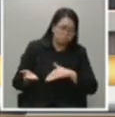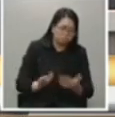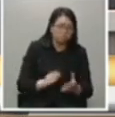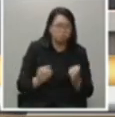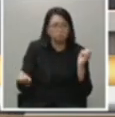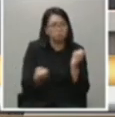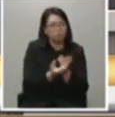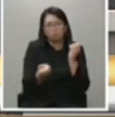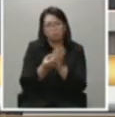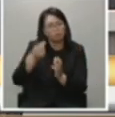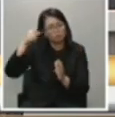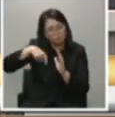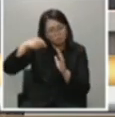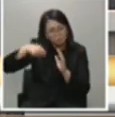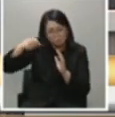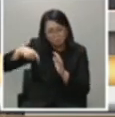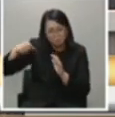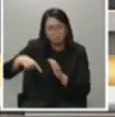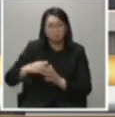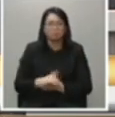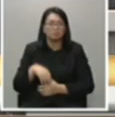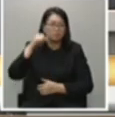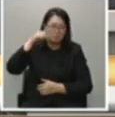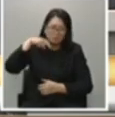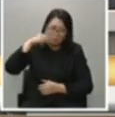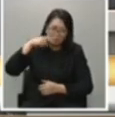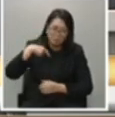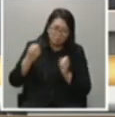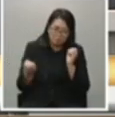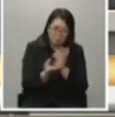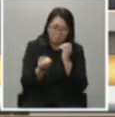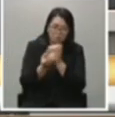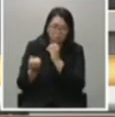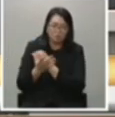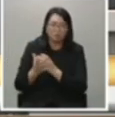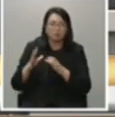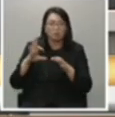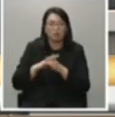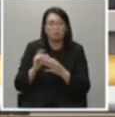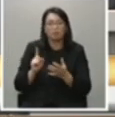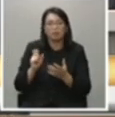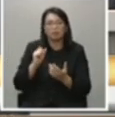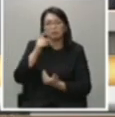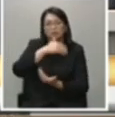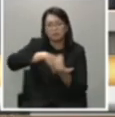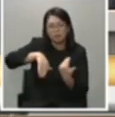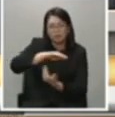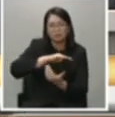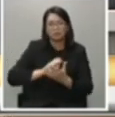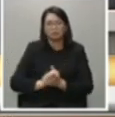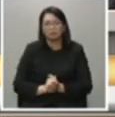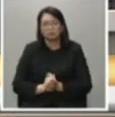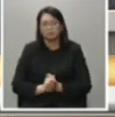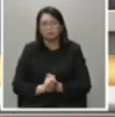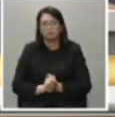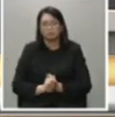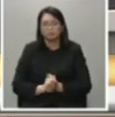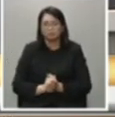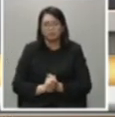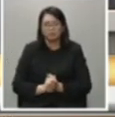หายซ้ำซากเข้าร่วมกรอบความตกลงหุ้นส่วนทางเศรษฐกิจภาคพื้นแปซิฟิกห